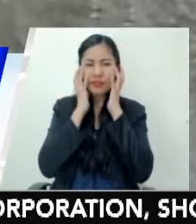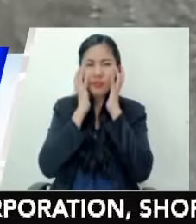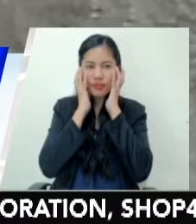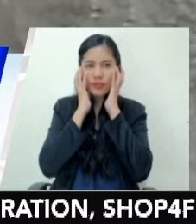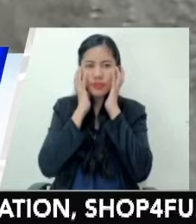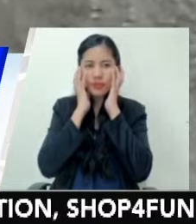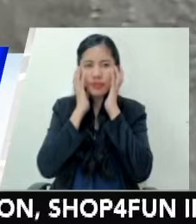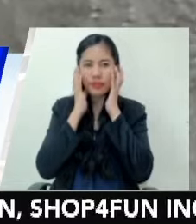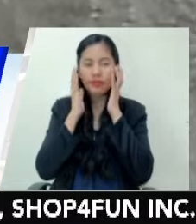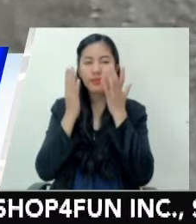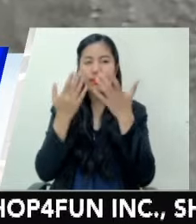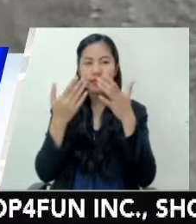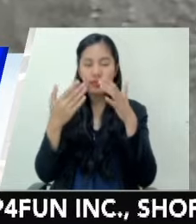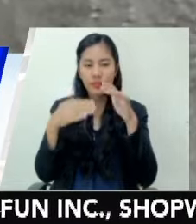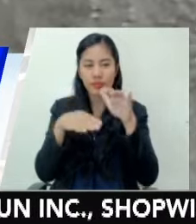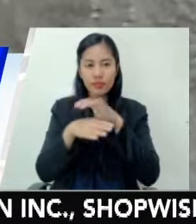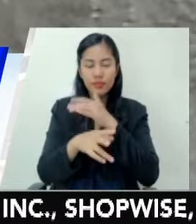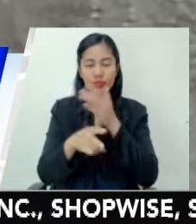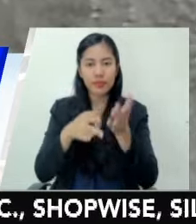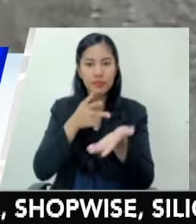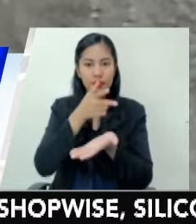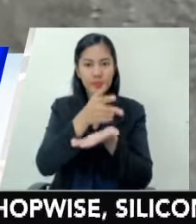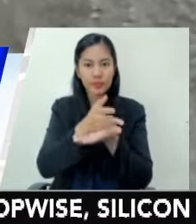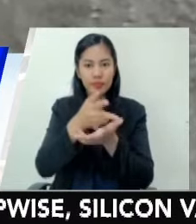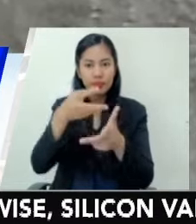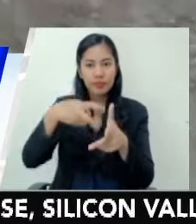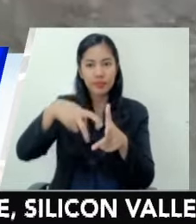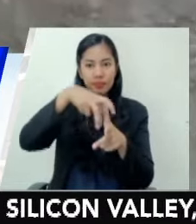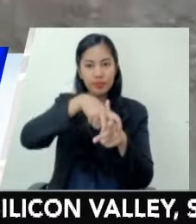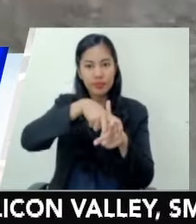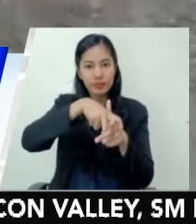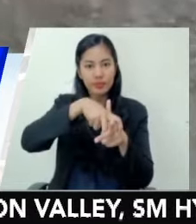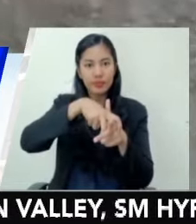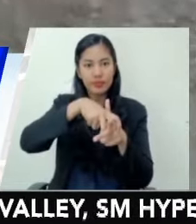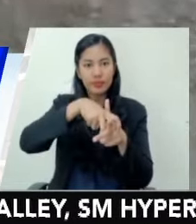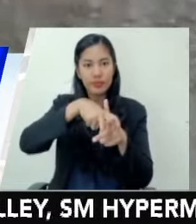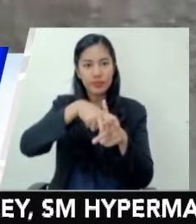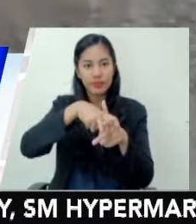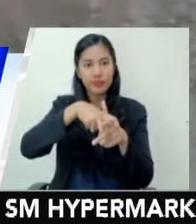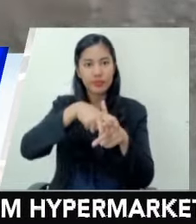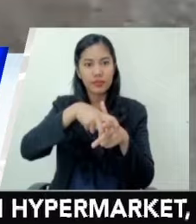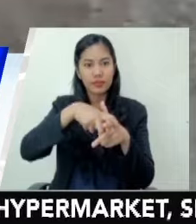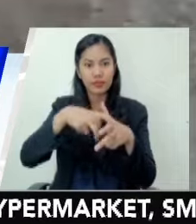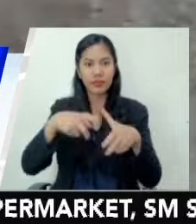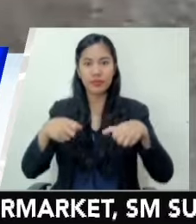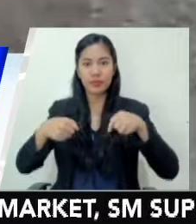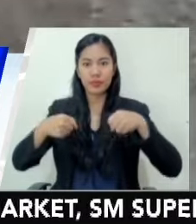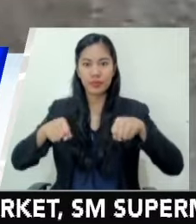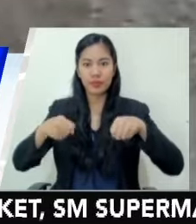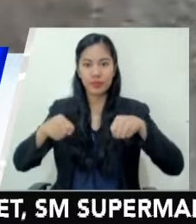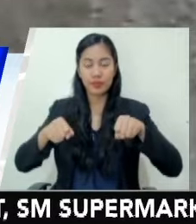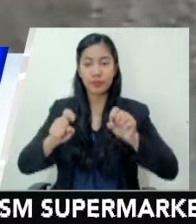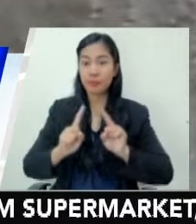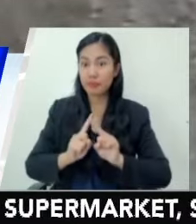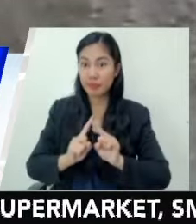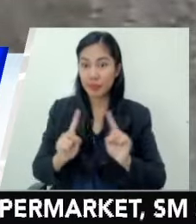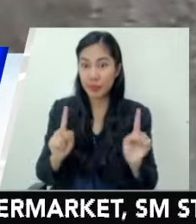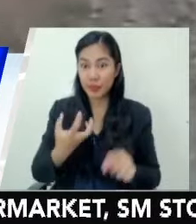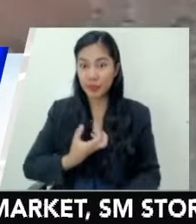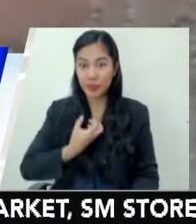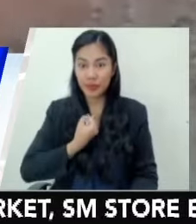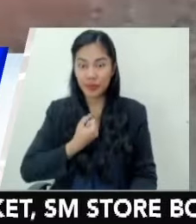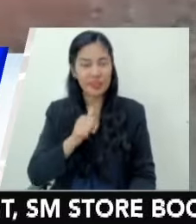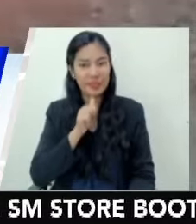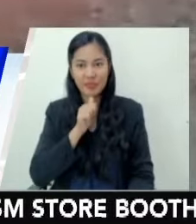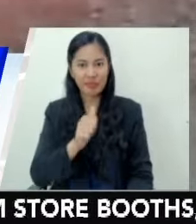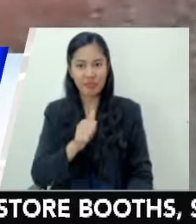parking, sinakyan ng isa sa mga nakaparadang motorsiklo at mabilis itong pinaandar. Yun pala, hindi sa kanya ang motorsiklo. Ang kuwang